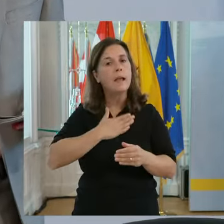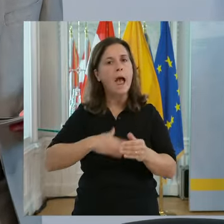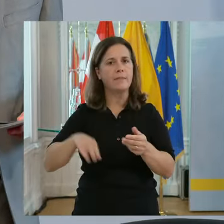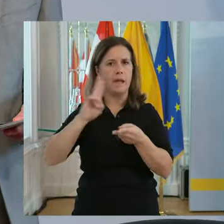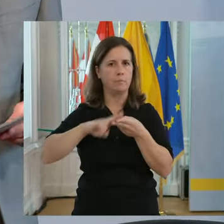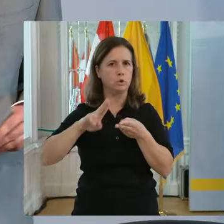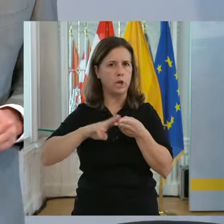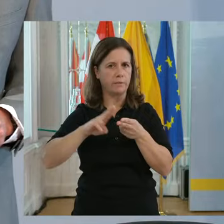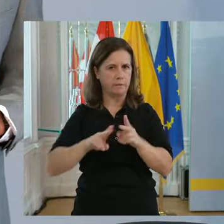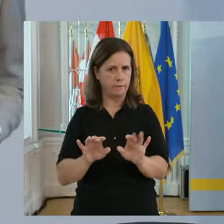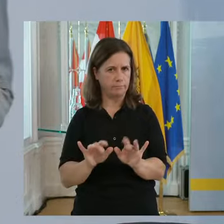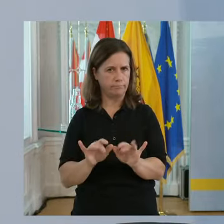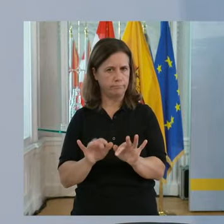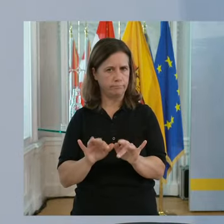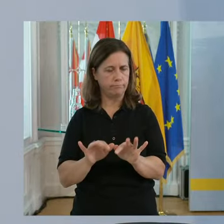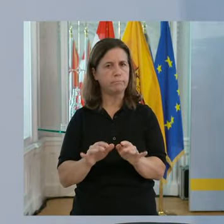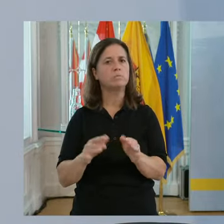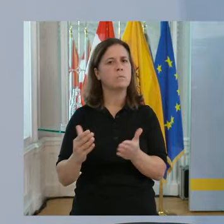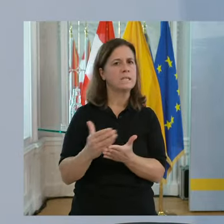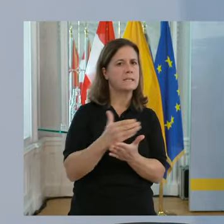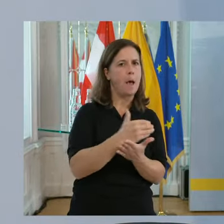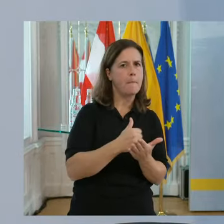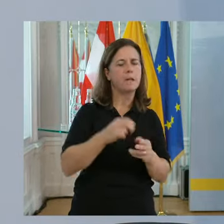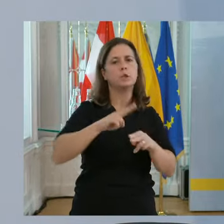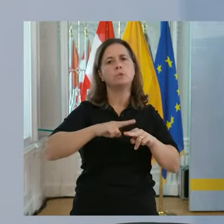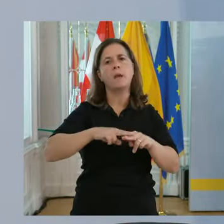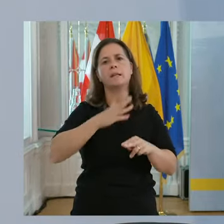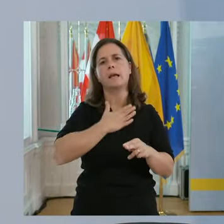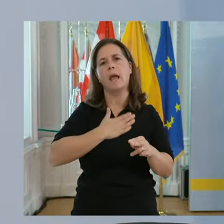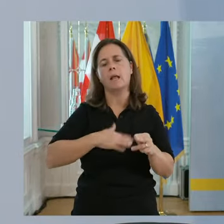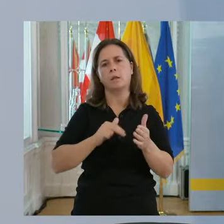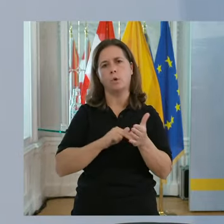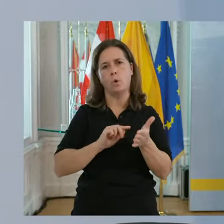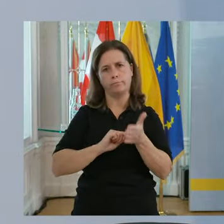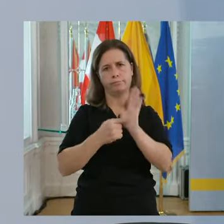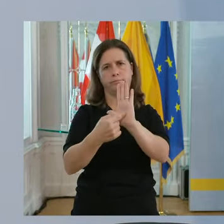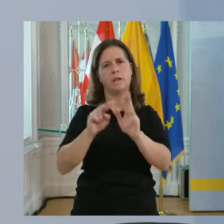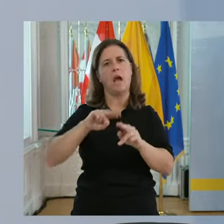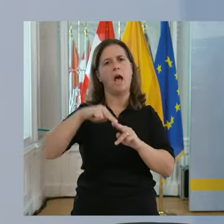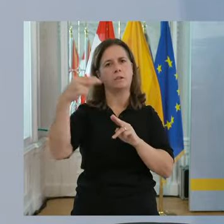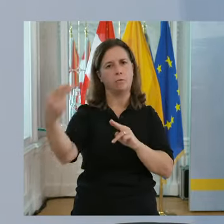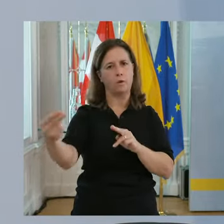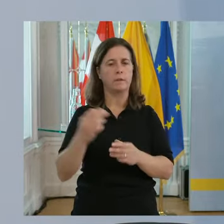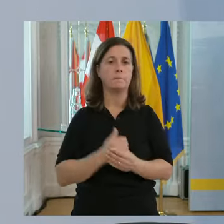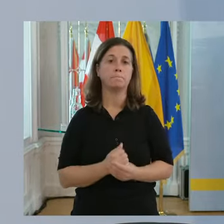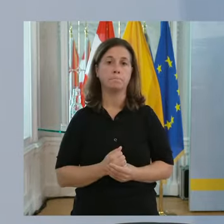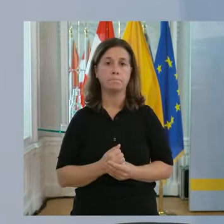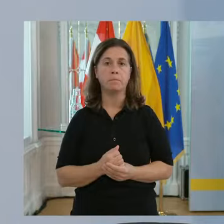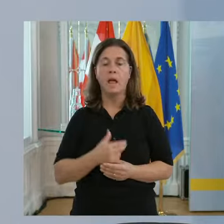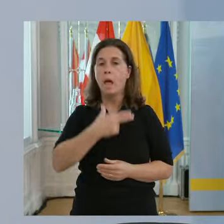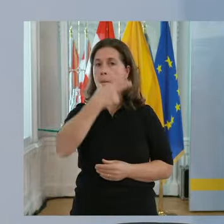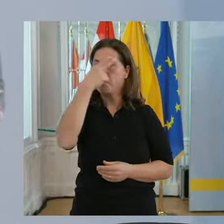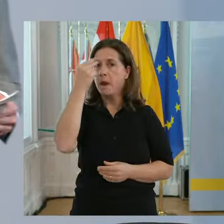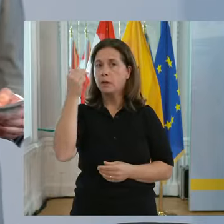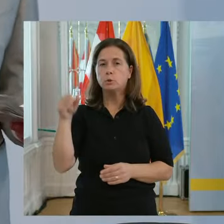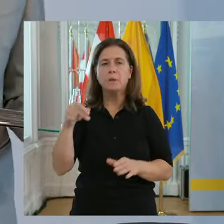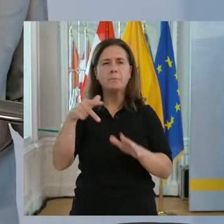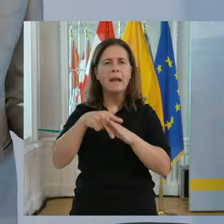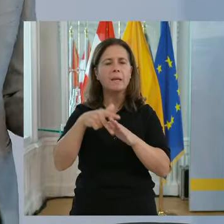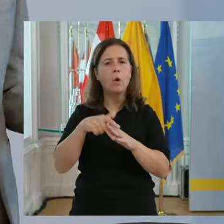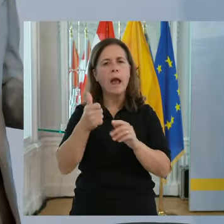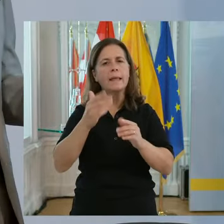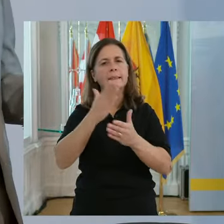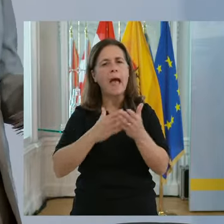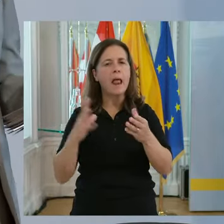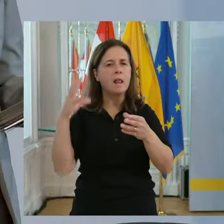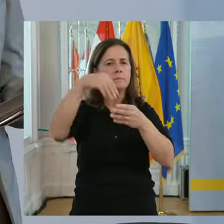Chat einbringen. Wir werden sie sammeln und dann später gerne auch noch einbringen. Menschen mit Behinderungen als ein Teil von Vielfalt in Unternehmen,